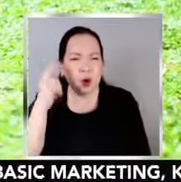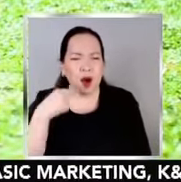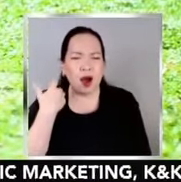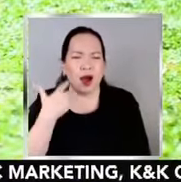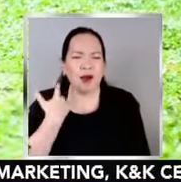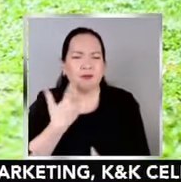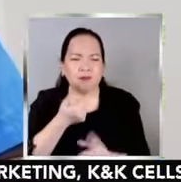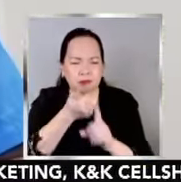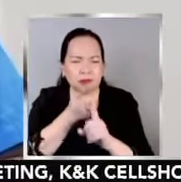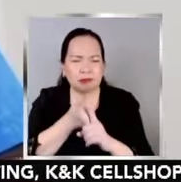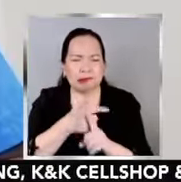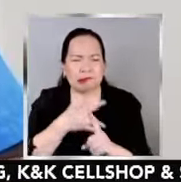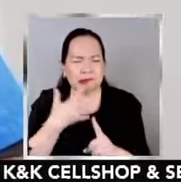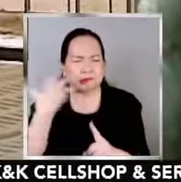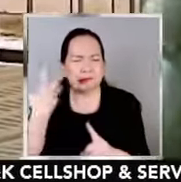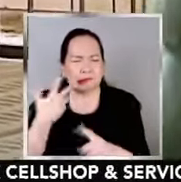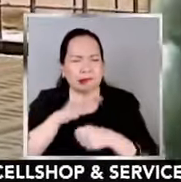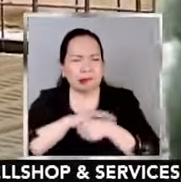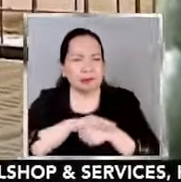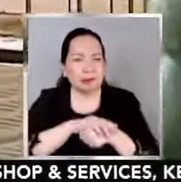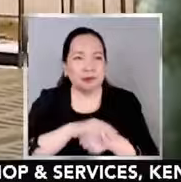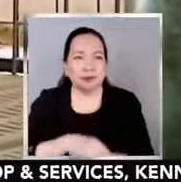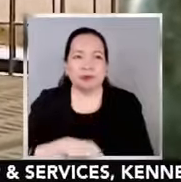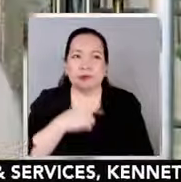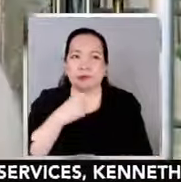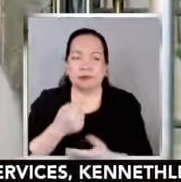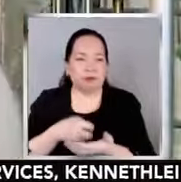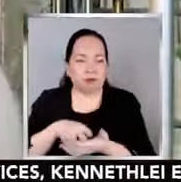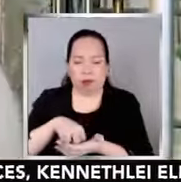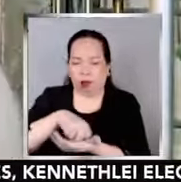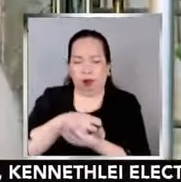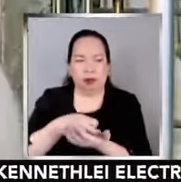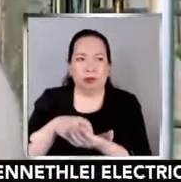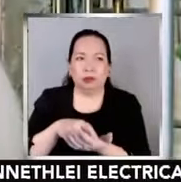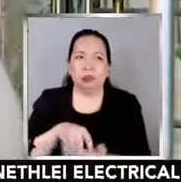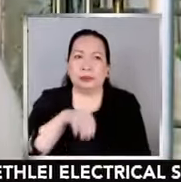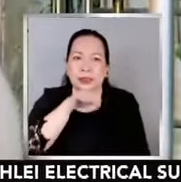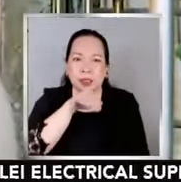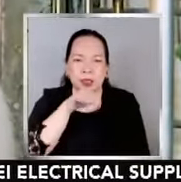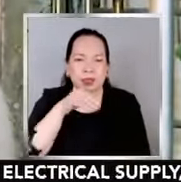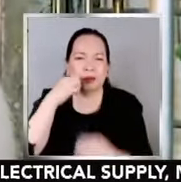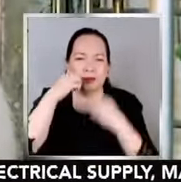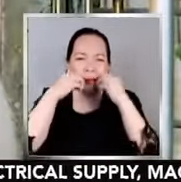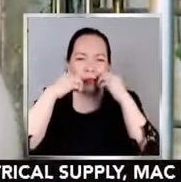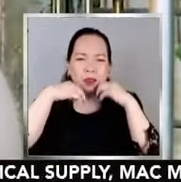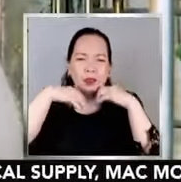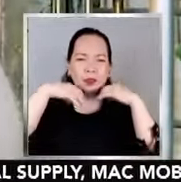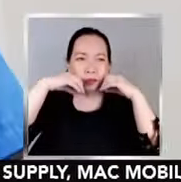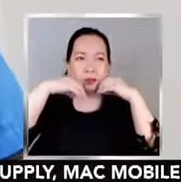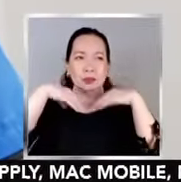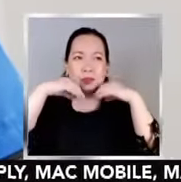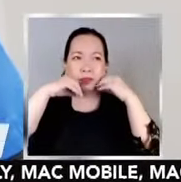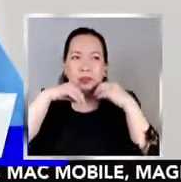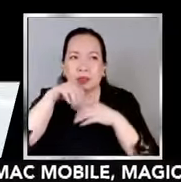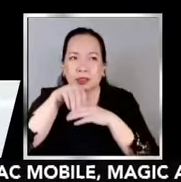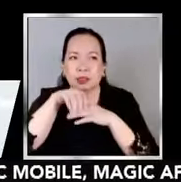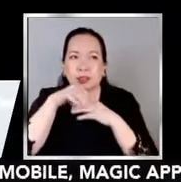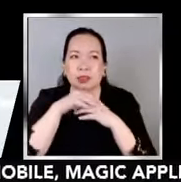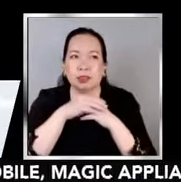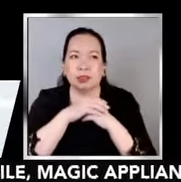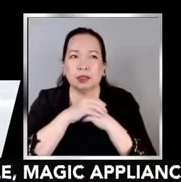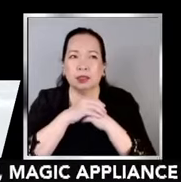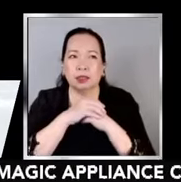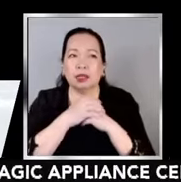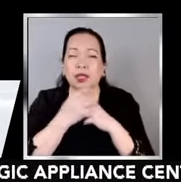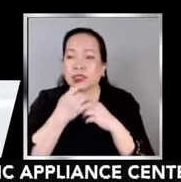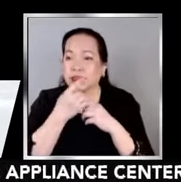alagang aso at pusa? Restless sila, panting, sobrang hingal, naglalaway, yung dila nila sa yung gums nila is sobrang pula. Kapag ang